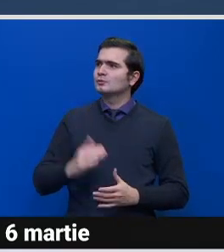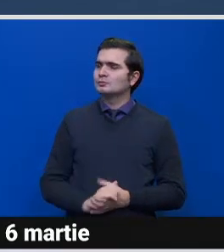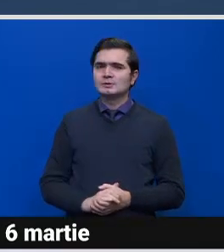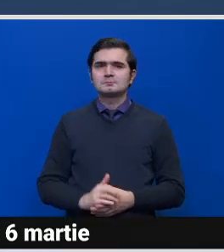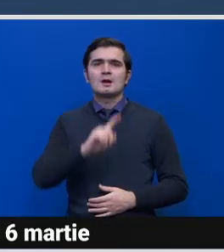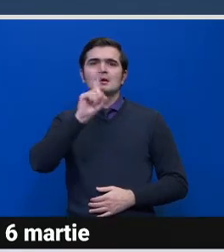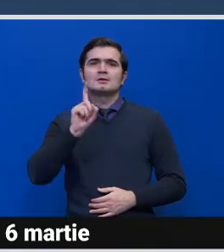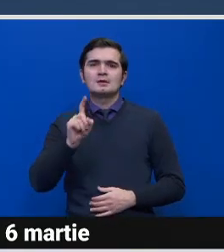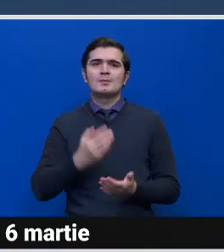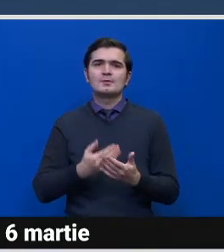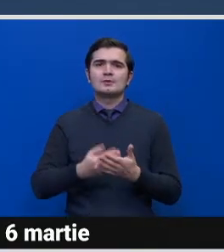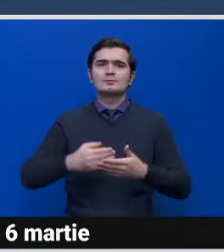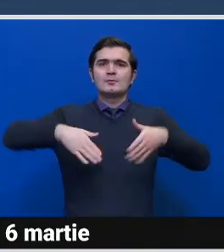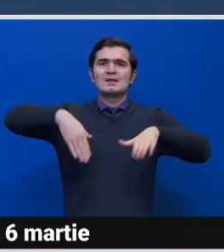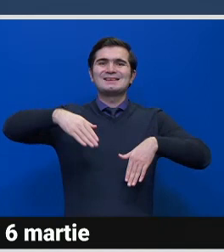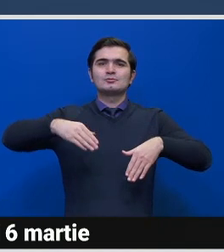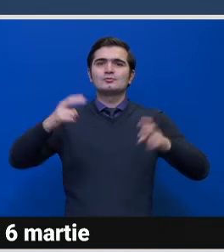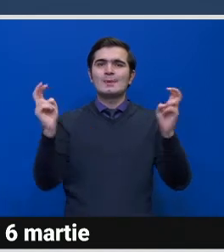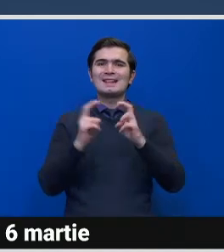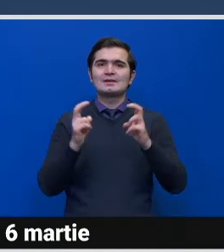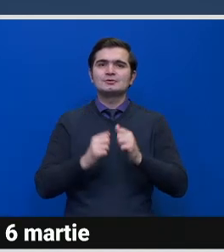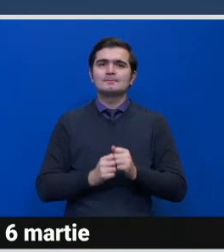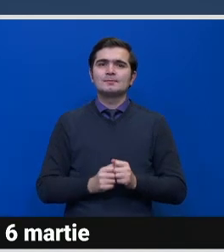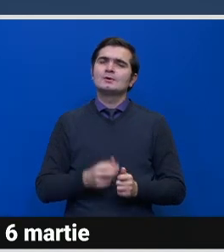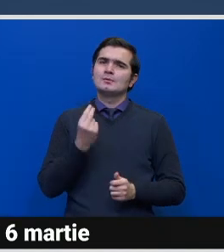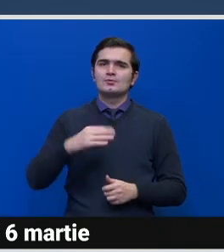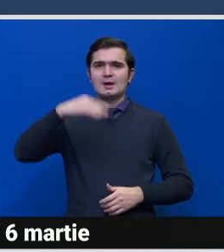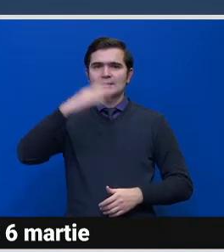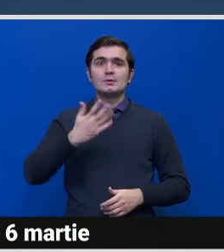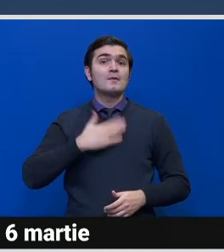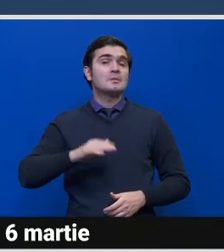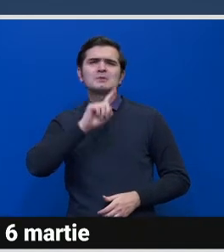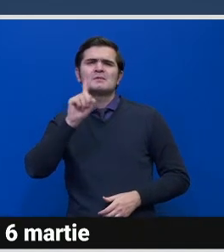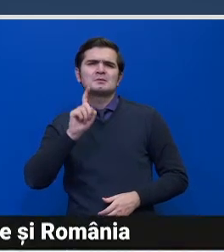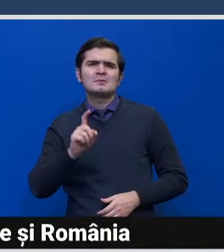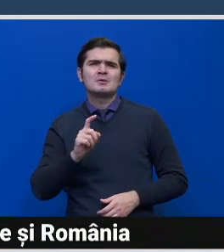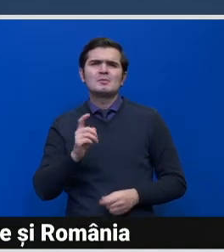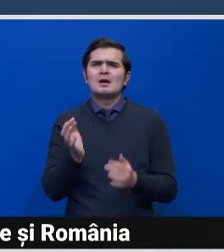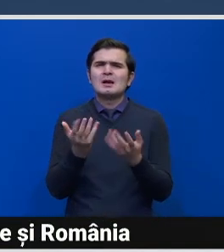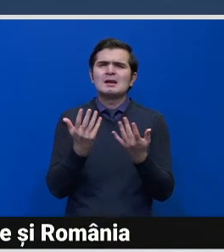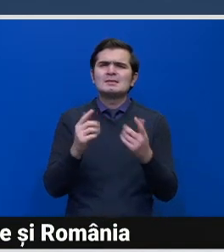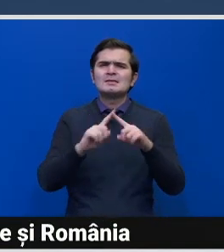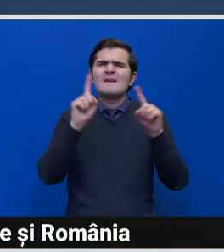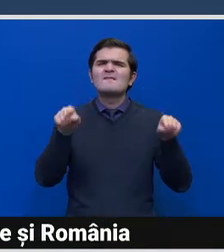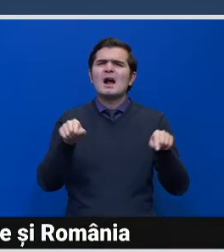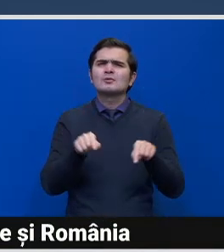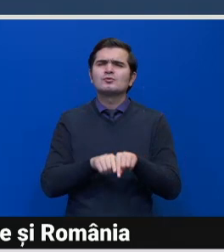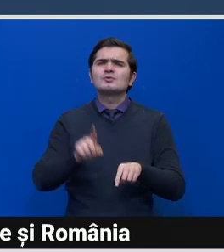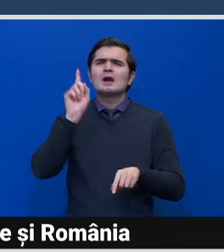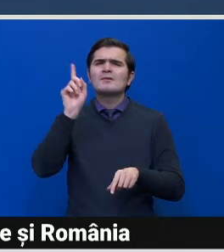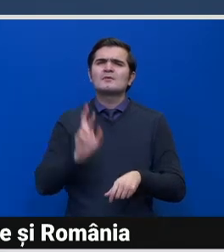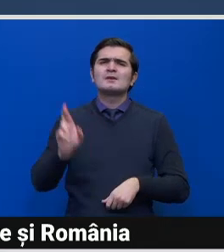Dacă aveți întrebări pentru domnul ministru al energiei, vă rog frumos. Bună ziua, da, domnule ministru, vreau să vă întrebăm până la urmă despre câte facturi vorbim, facturi